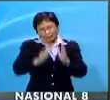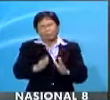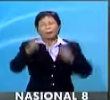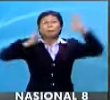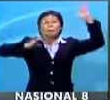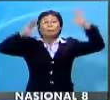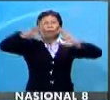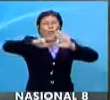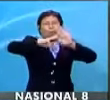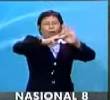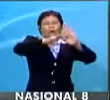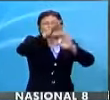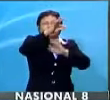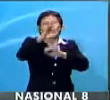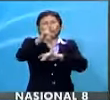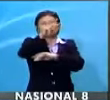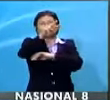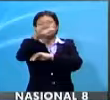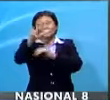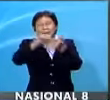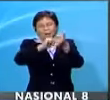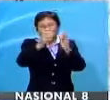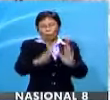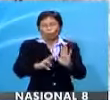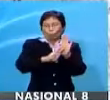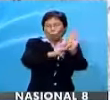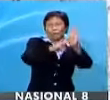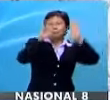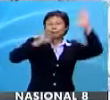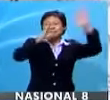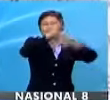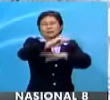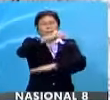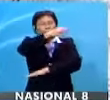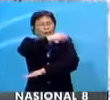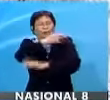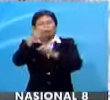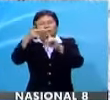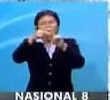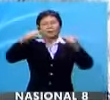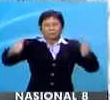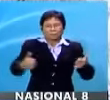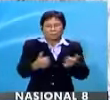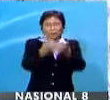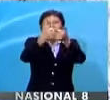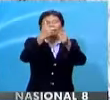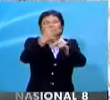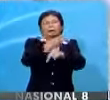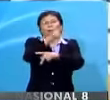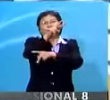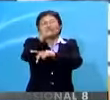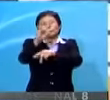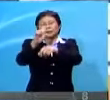diwakili sejumlah besar 92 tiga atlet dan pegawai ke temasa kali ke-28